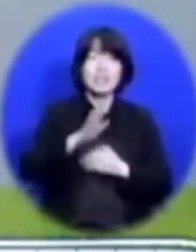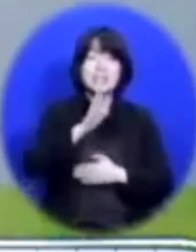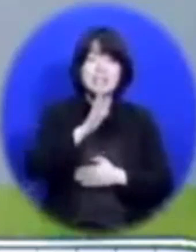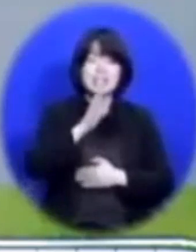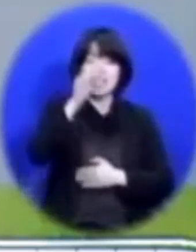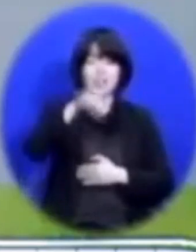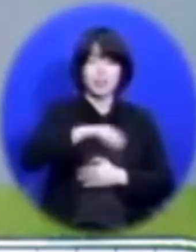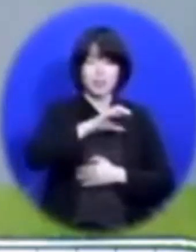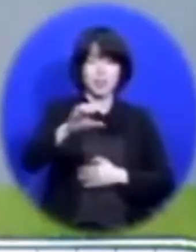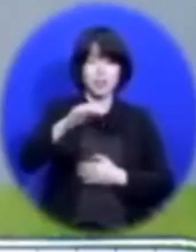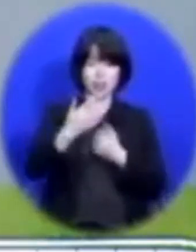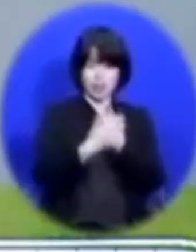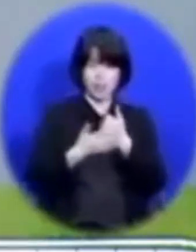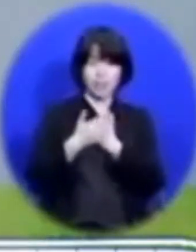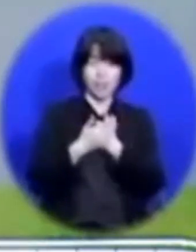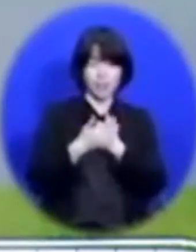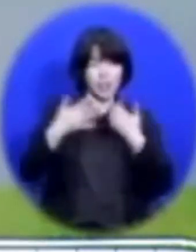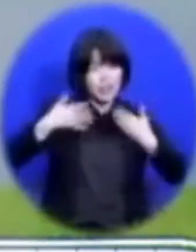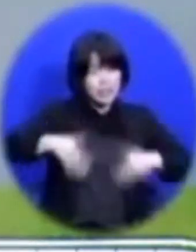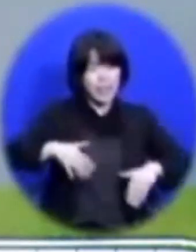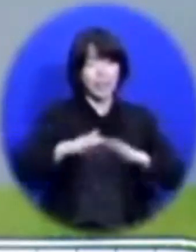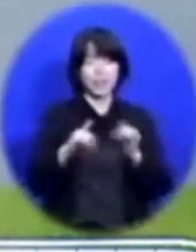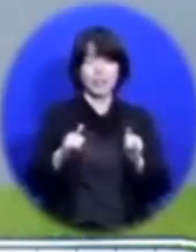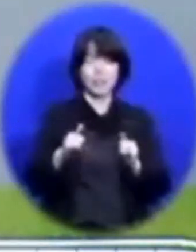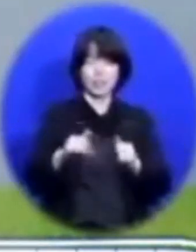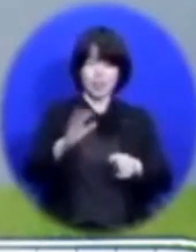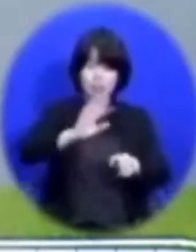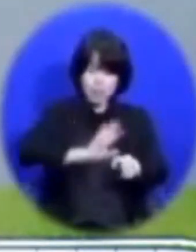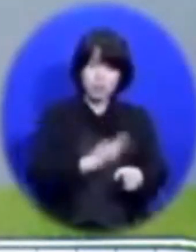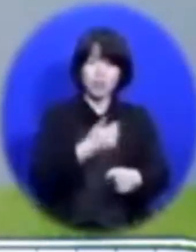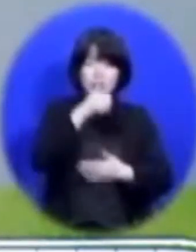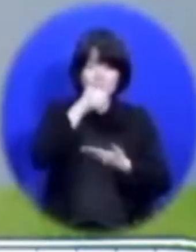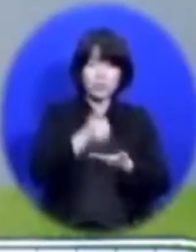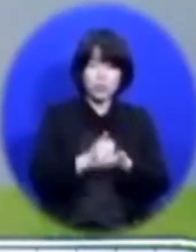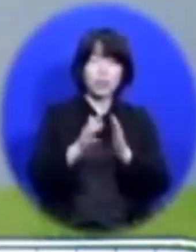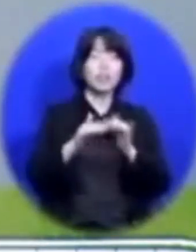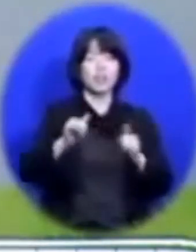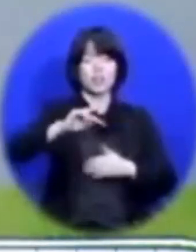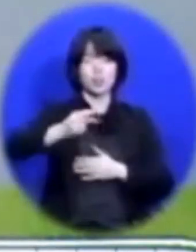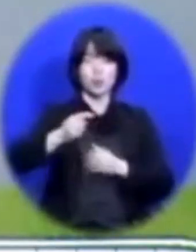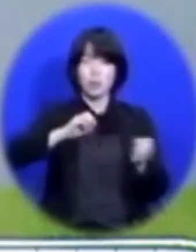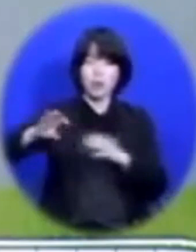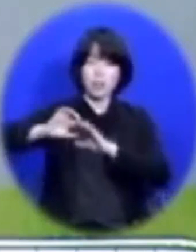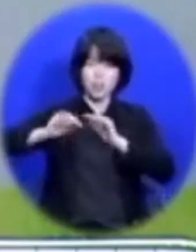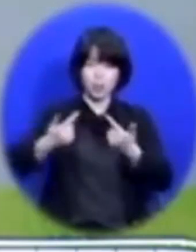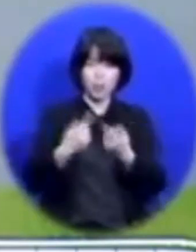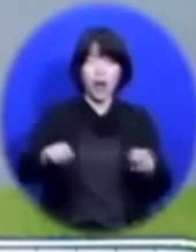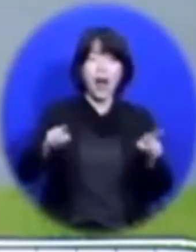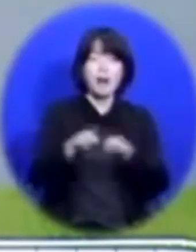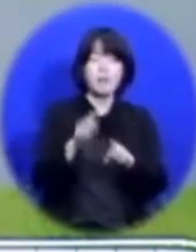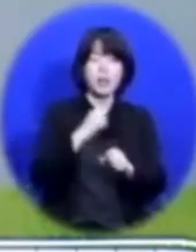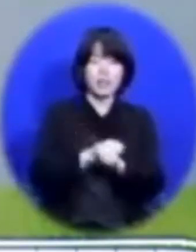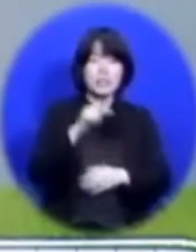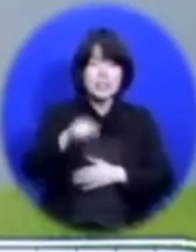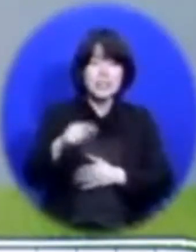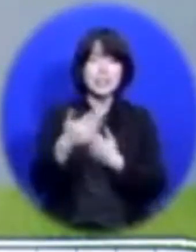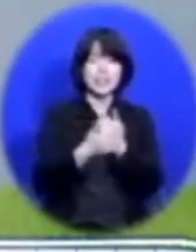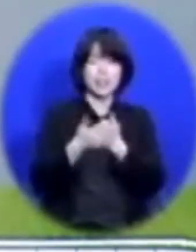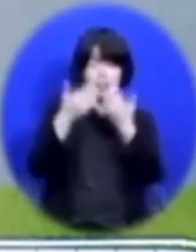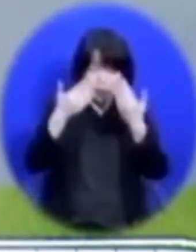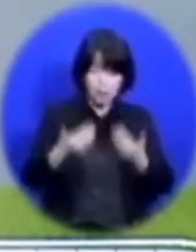여러분이 십자가의은혜,곧 약하고보잘것없고죄인인자들을버리지않고